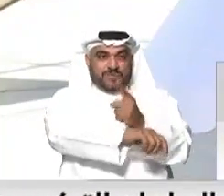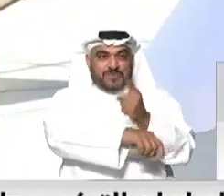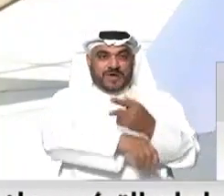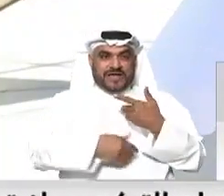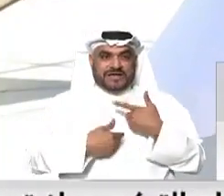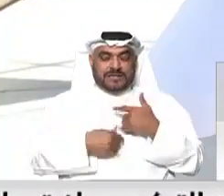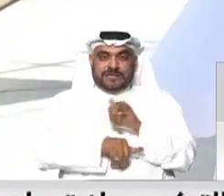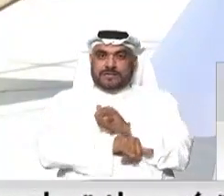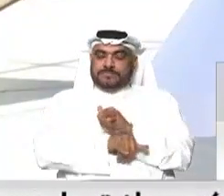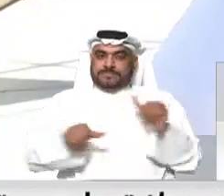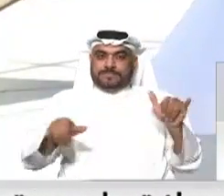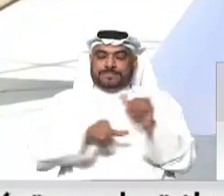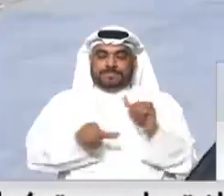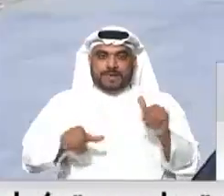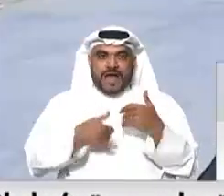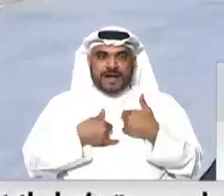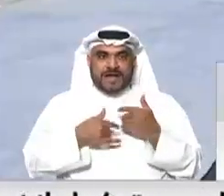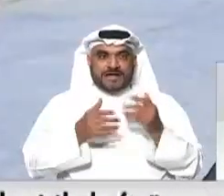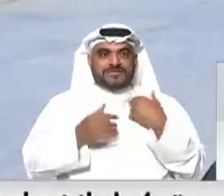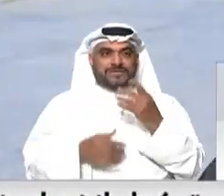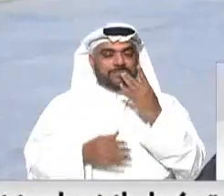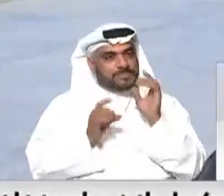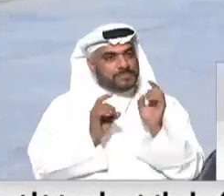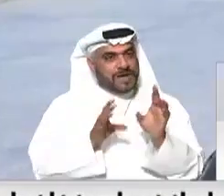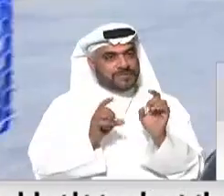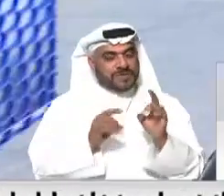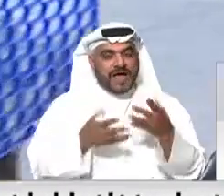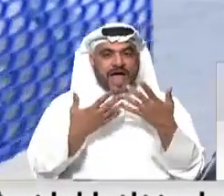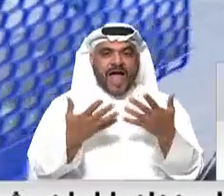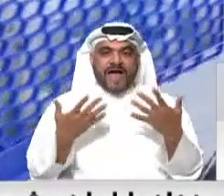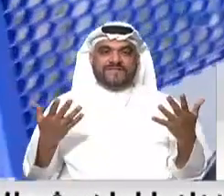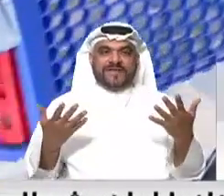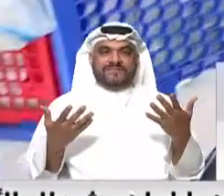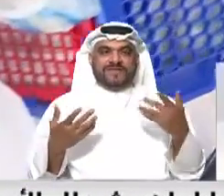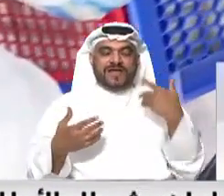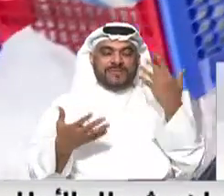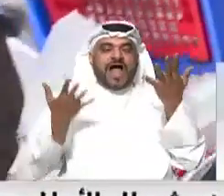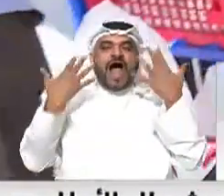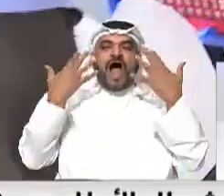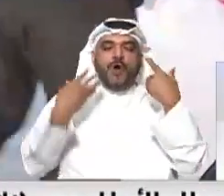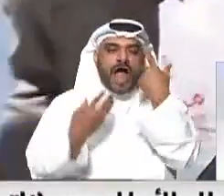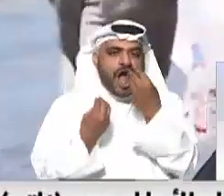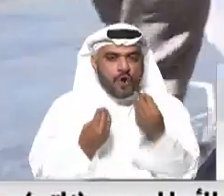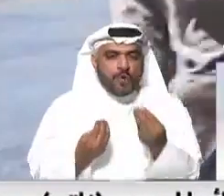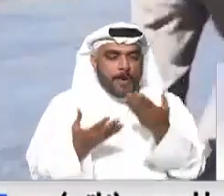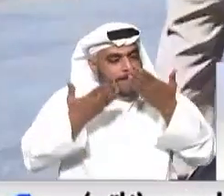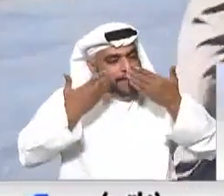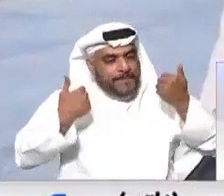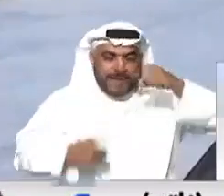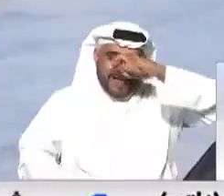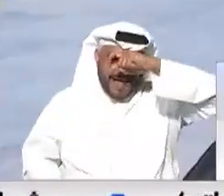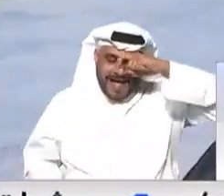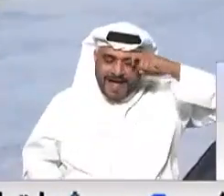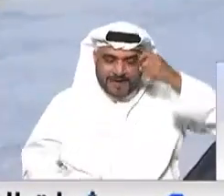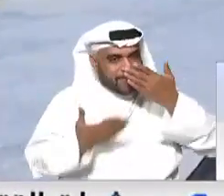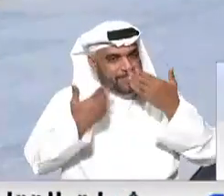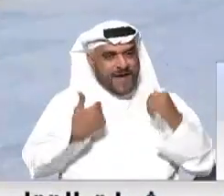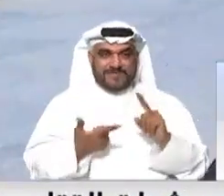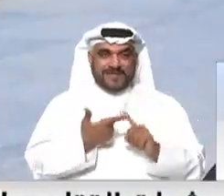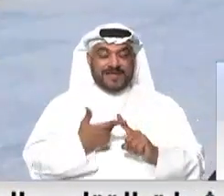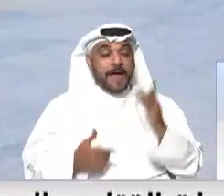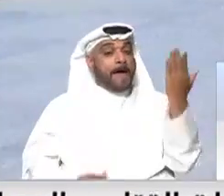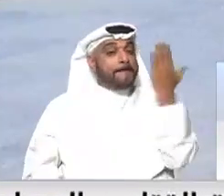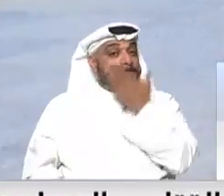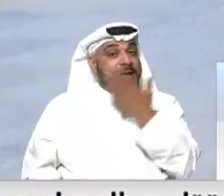فيصلون المدرسة السهرانية فهني التعب. ما شاء الله جاي خفيف، يعني الجو حلو ما في حر، مع المدارس